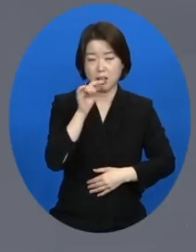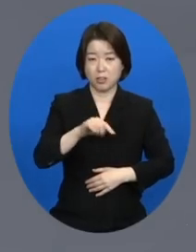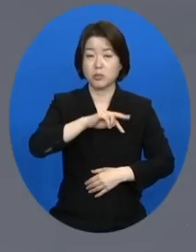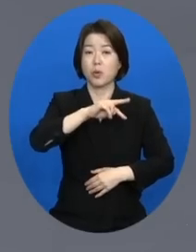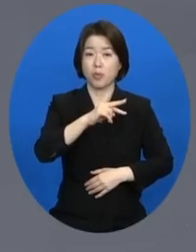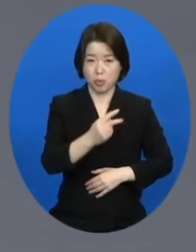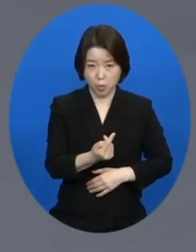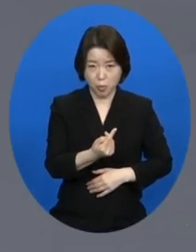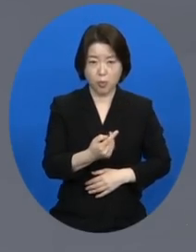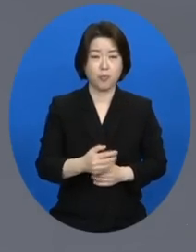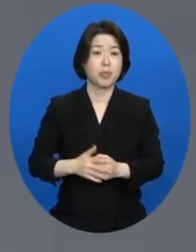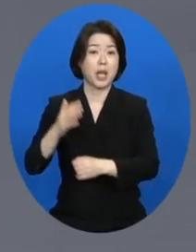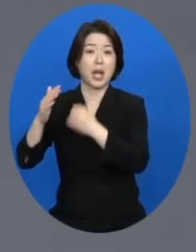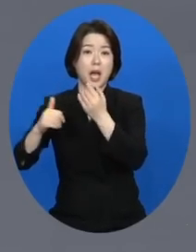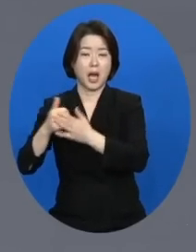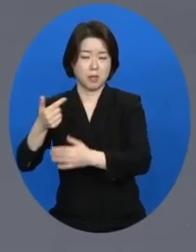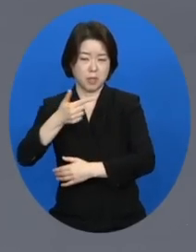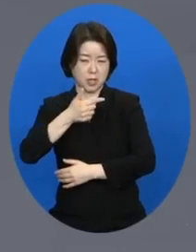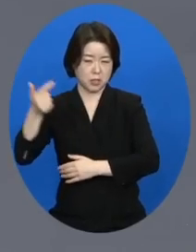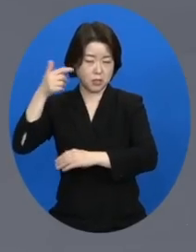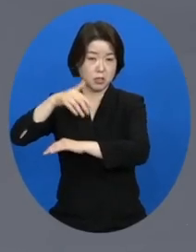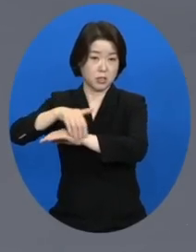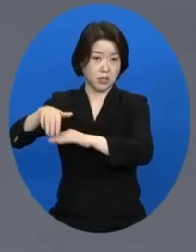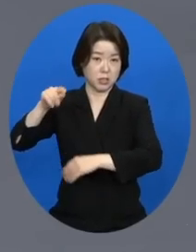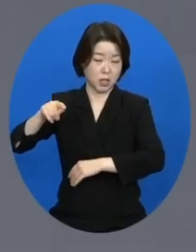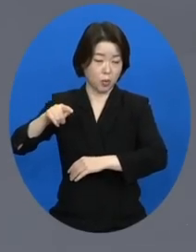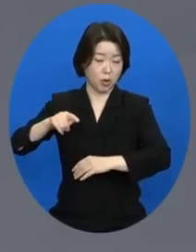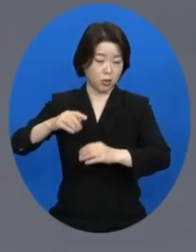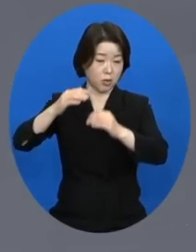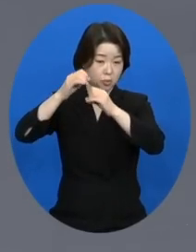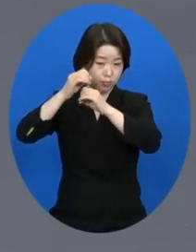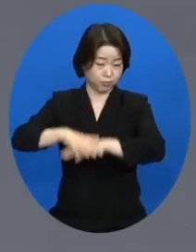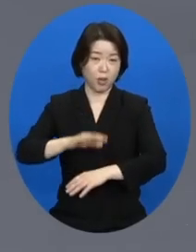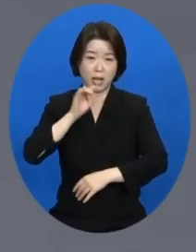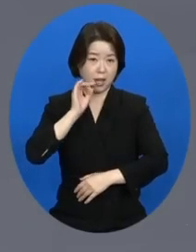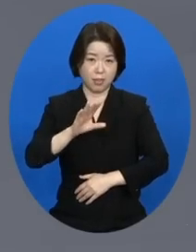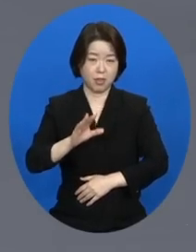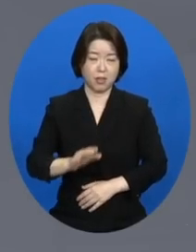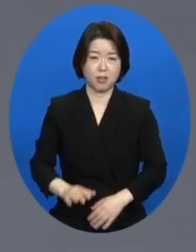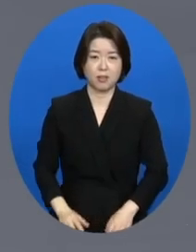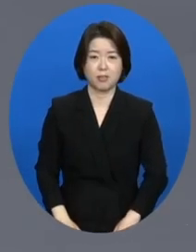그것조차도 하나님의 크신 계획을 결코 무너뜨릴 수 없다는 것입니다.